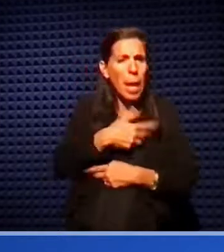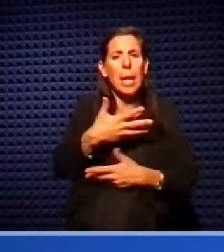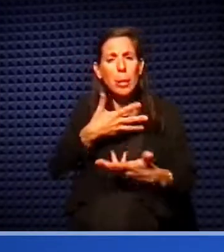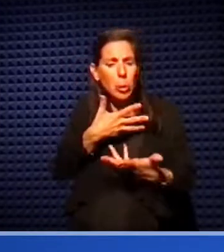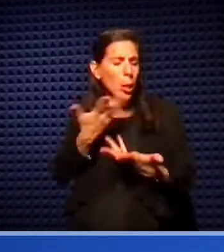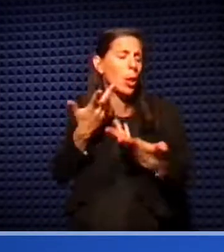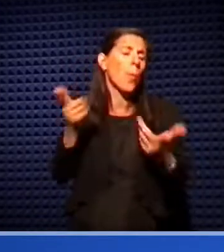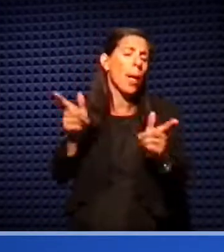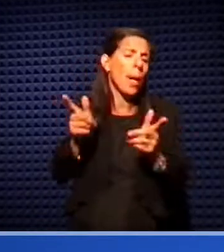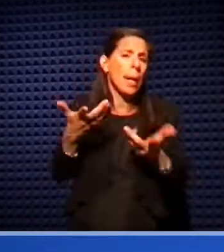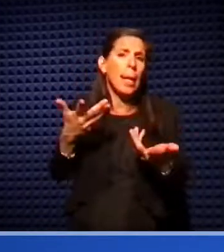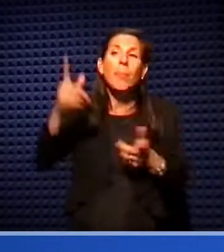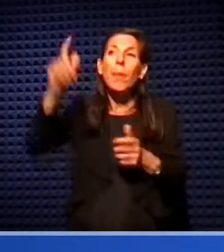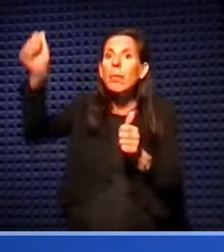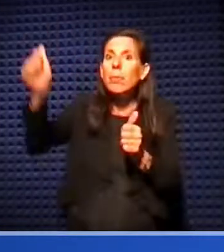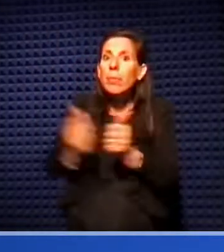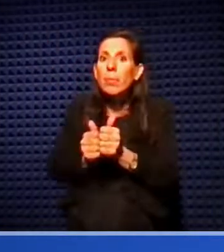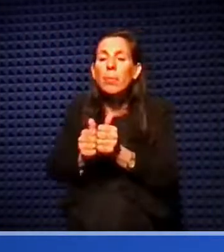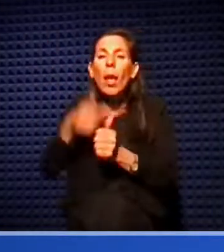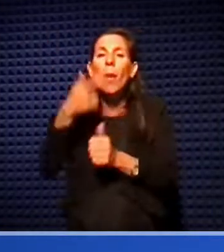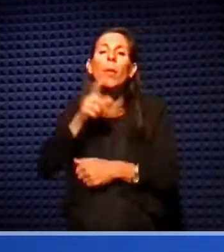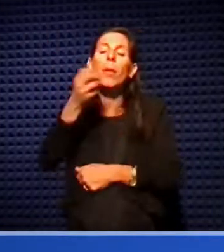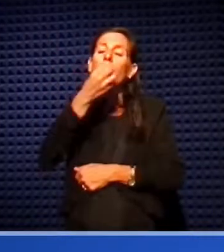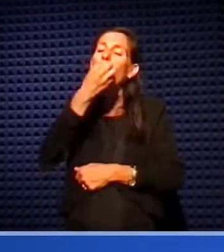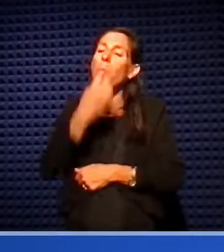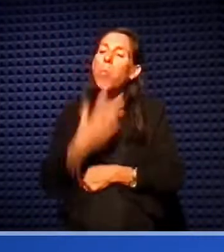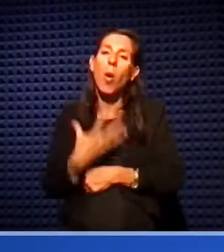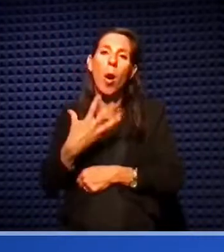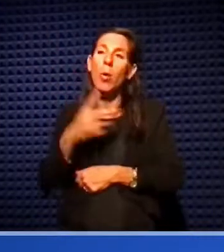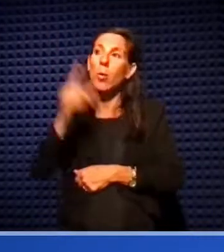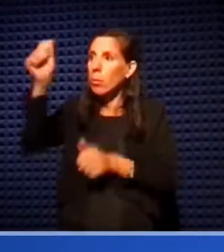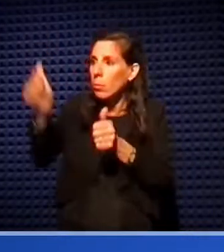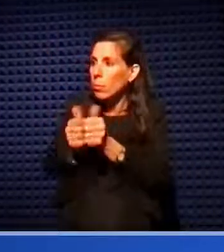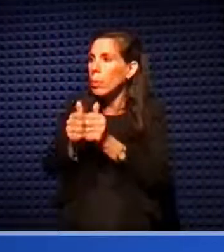ስምዑለይ ዝግበር ኣብኣው ክኸውን የብሉን እግዚኣብሔር ይሃበለይ እንክብሉ ትምህርቶም ዛዘሙ።